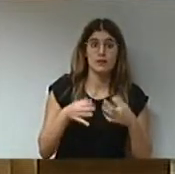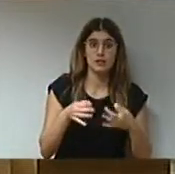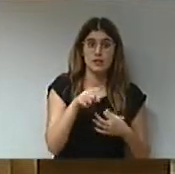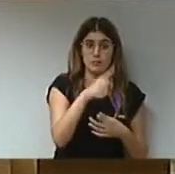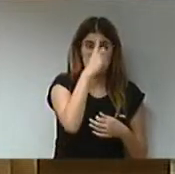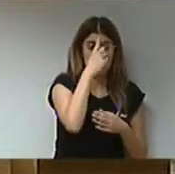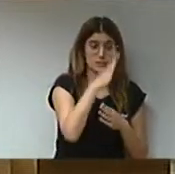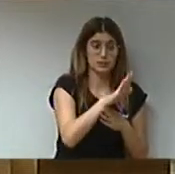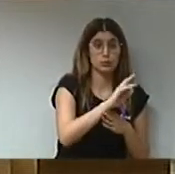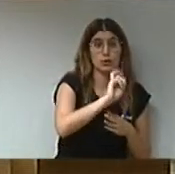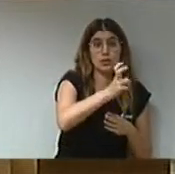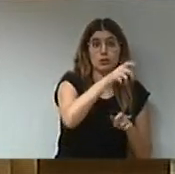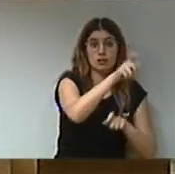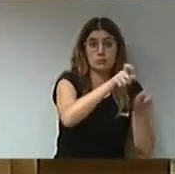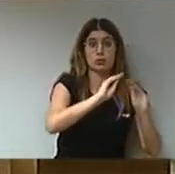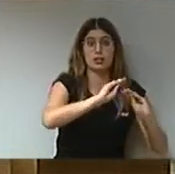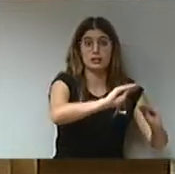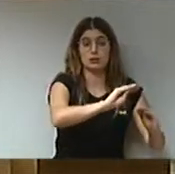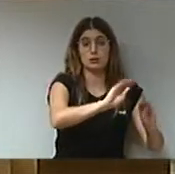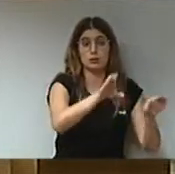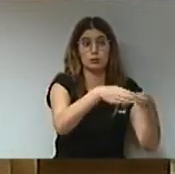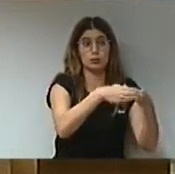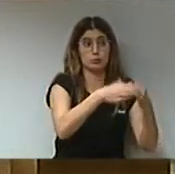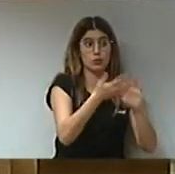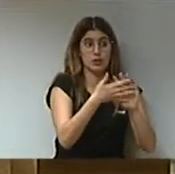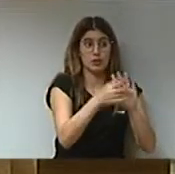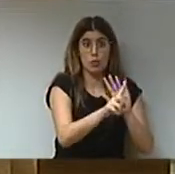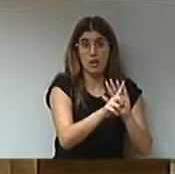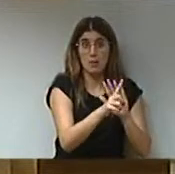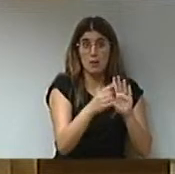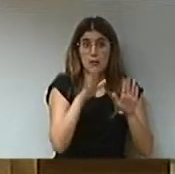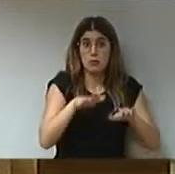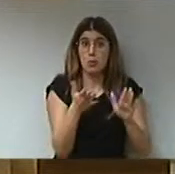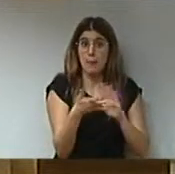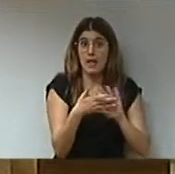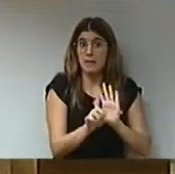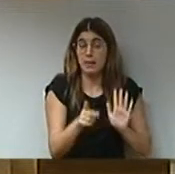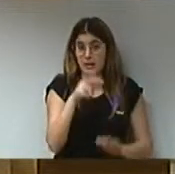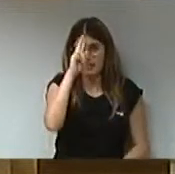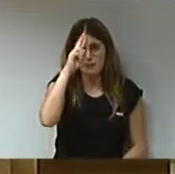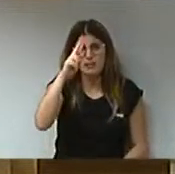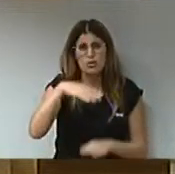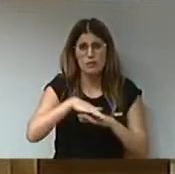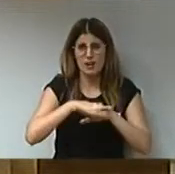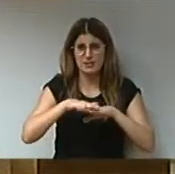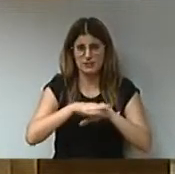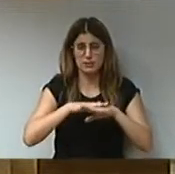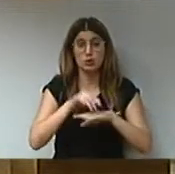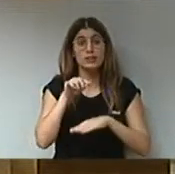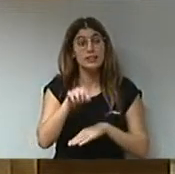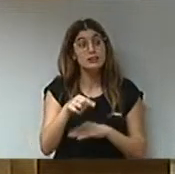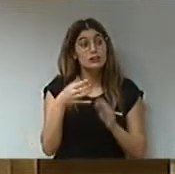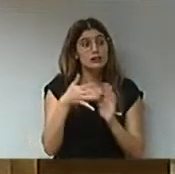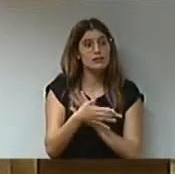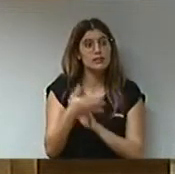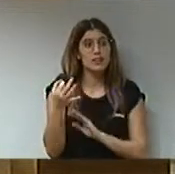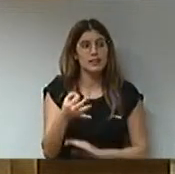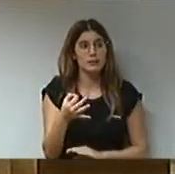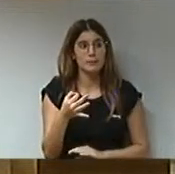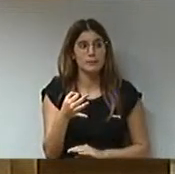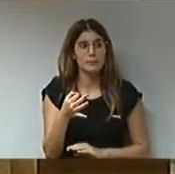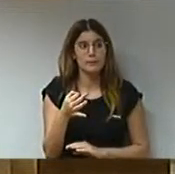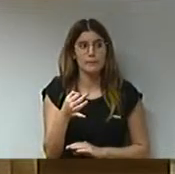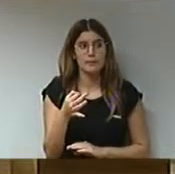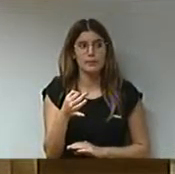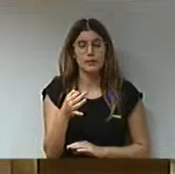que la d'altres del seu grup, que no paren, inclús quan parli vostè, no paren. Això és, el respecte és fonamental. I en aquest sentit, el que li vull dir és que